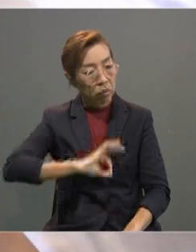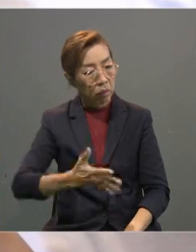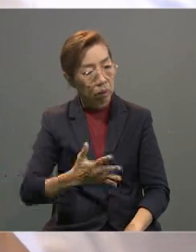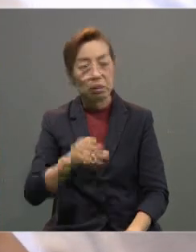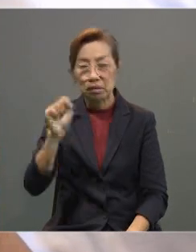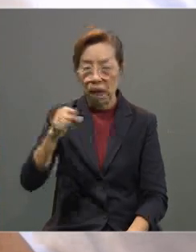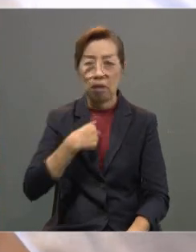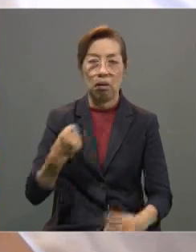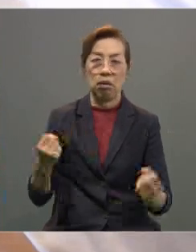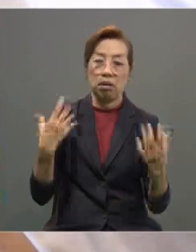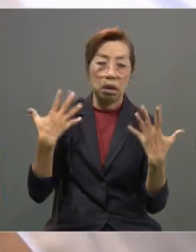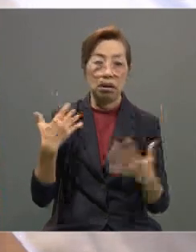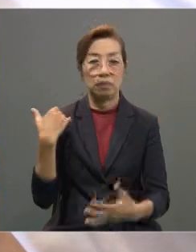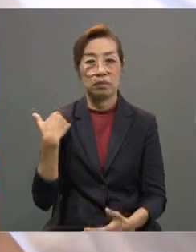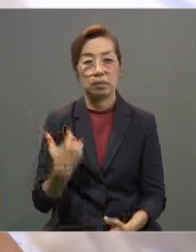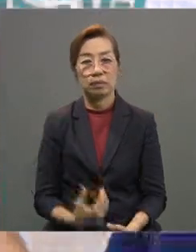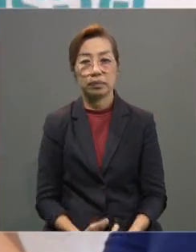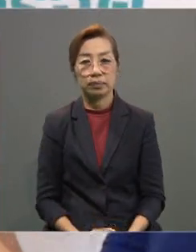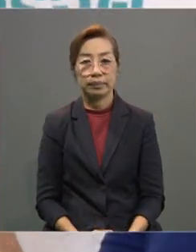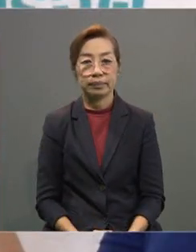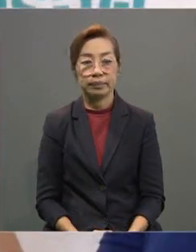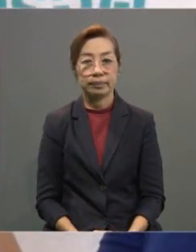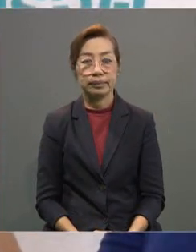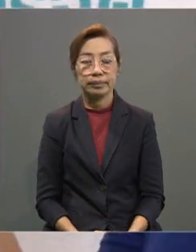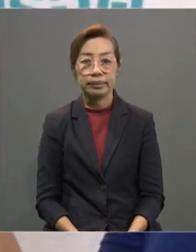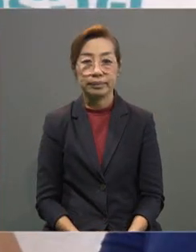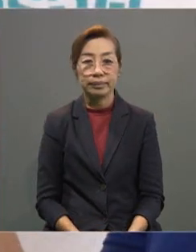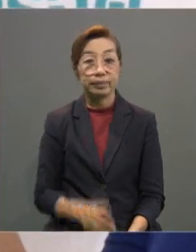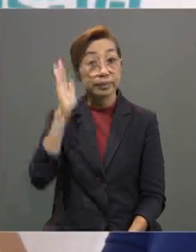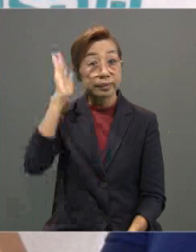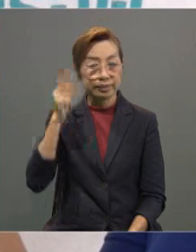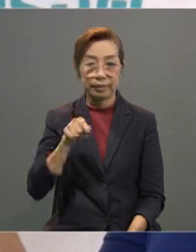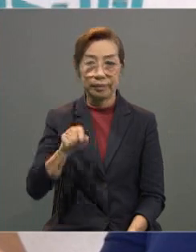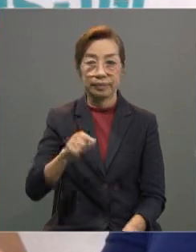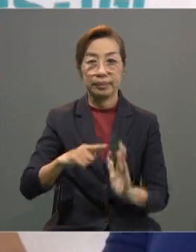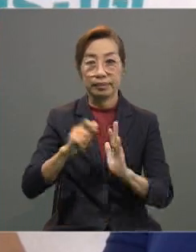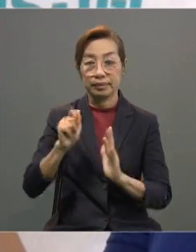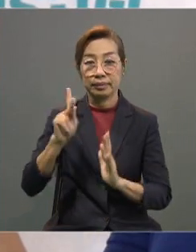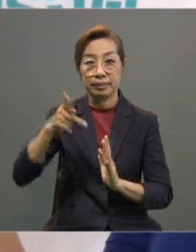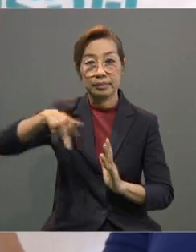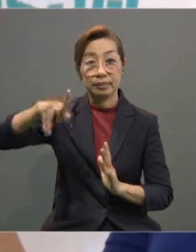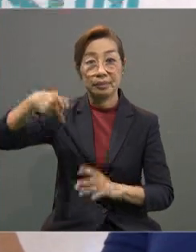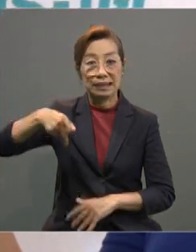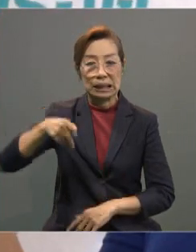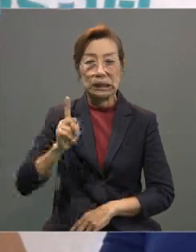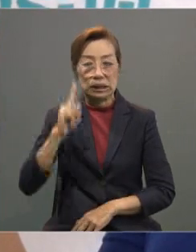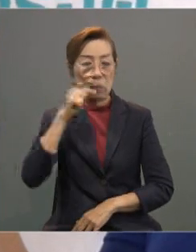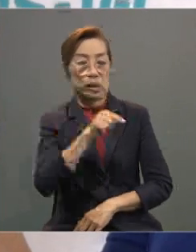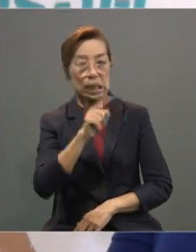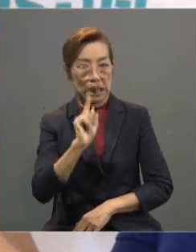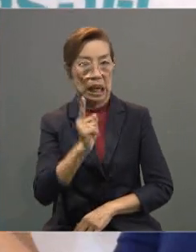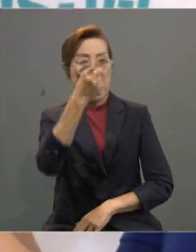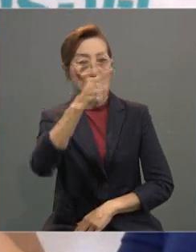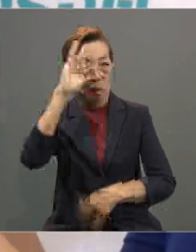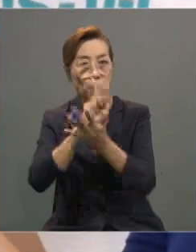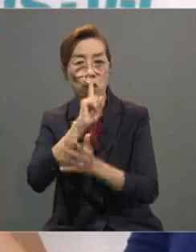แล้วก็ไม่มีแรงอะค่ะ ครับ ด้านนายเอกภพก็บอกนะครับว่าตอนแรกผู้เสียหายนี่ไม่กล้าแจ้งความแต่เ